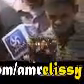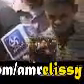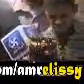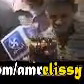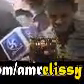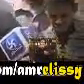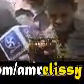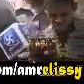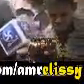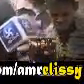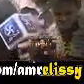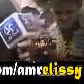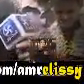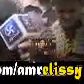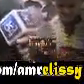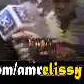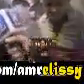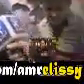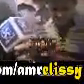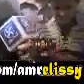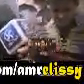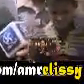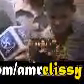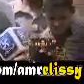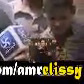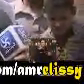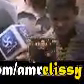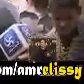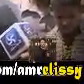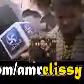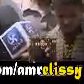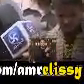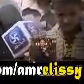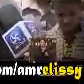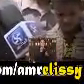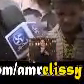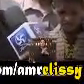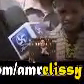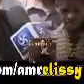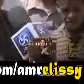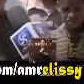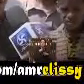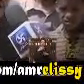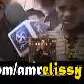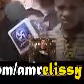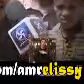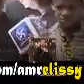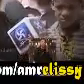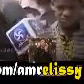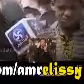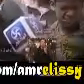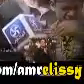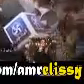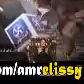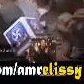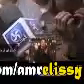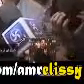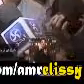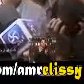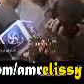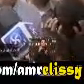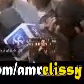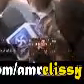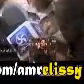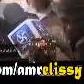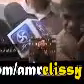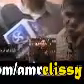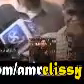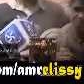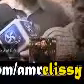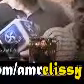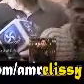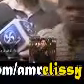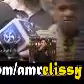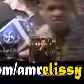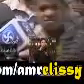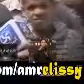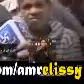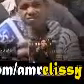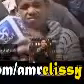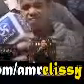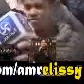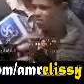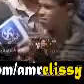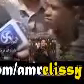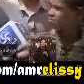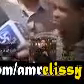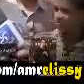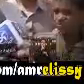اسره وهنا جايين عاملين قرارات ازاله. انا بناشد السيد المحافظ ورئيس الرقابه الاداريه وعايز رئيس